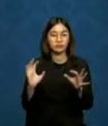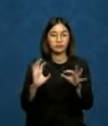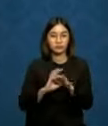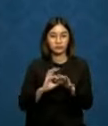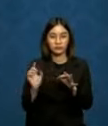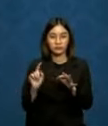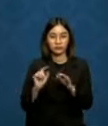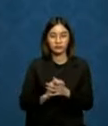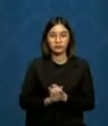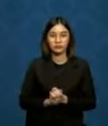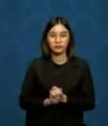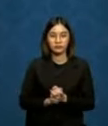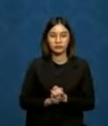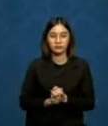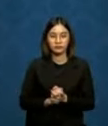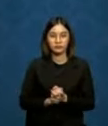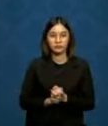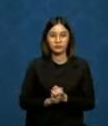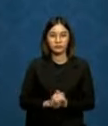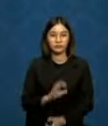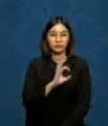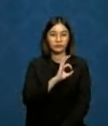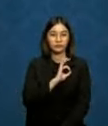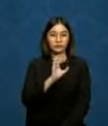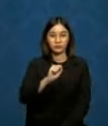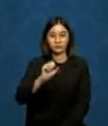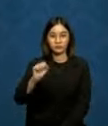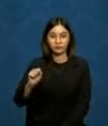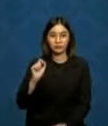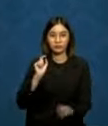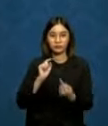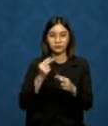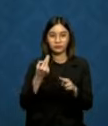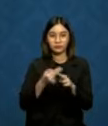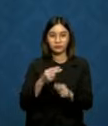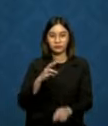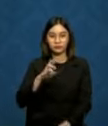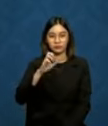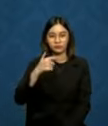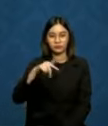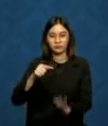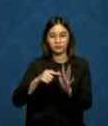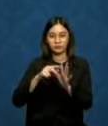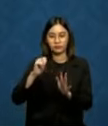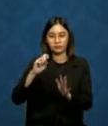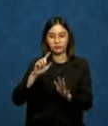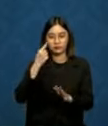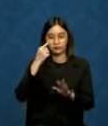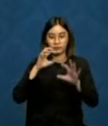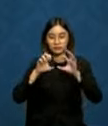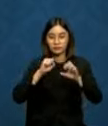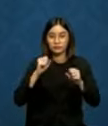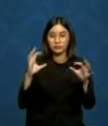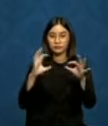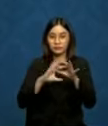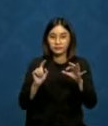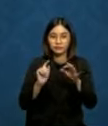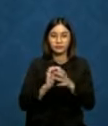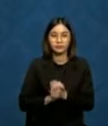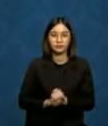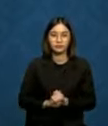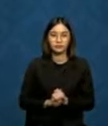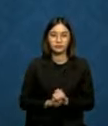เรื่องทางท่านสมาชิกผู้แทนราษฎรคือคุณวิภานีมีข้อสังเกตเรื่องของ